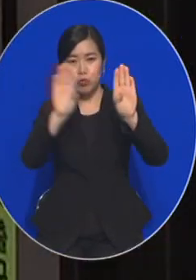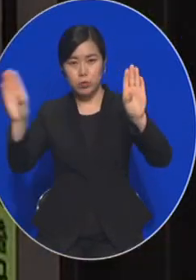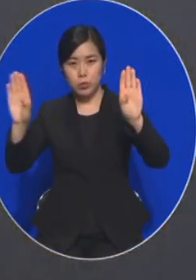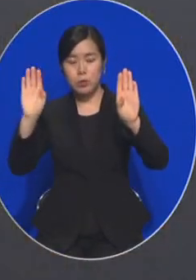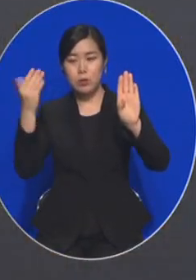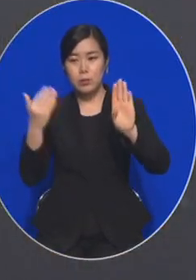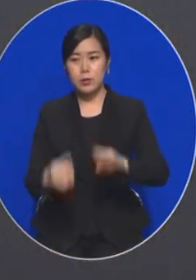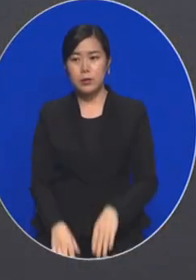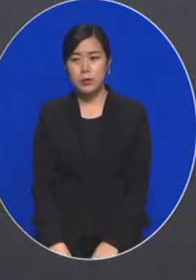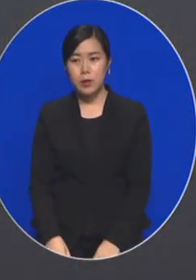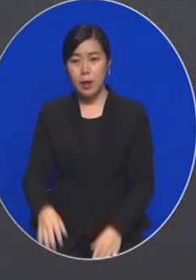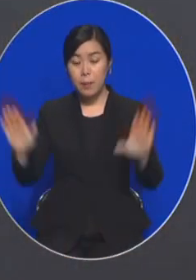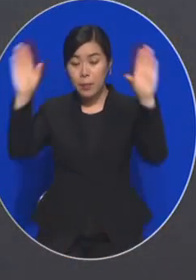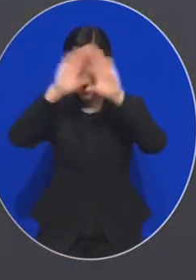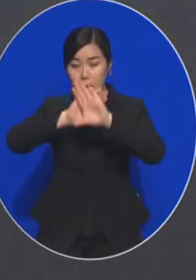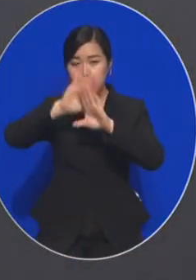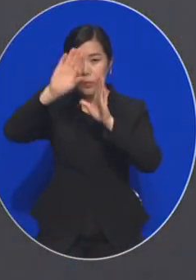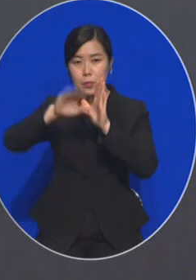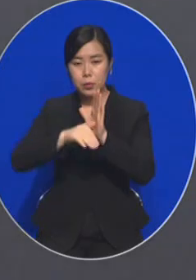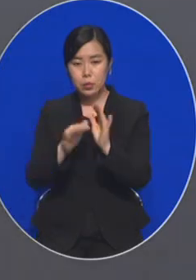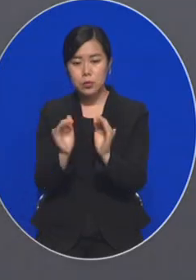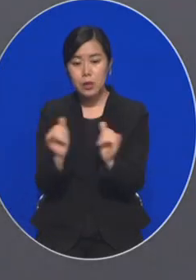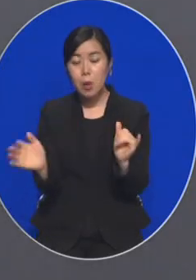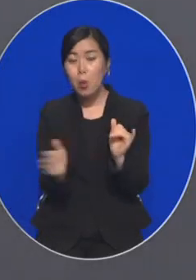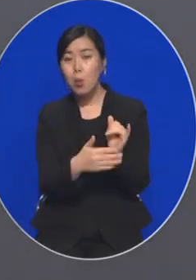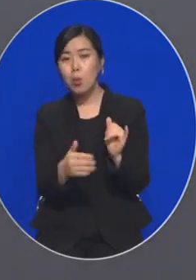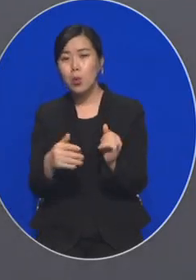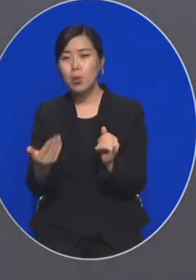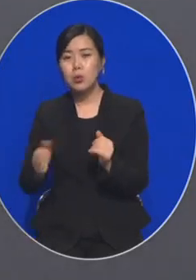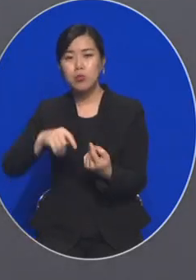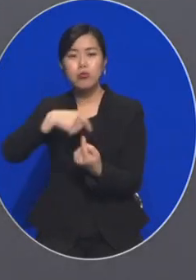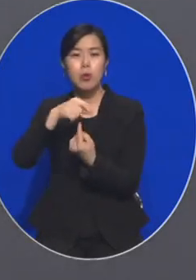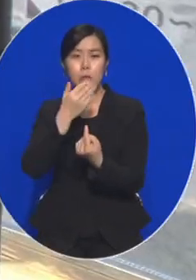열리는데요. 이 심야 시간에도 판매자 없이 운영이 가능하도록 한 겁니다.